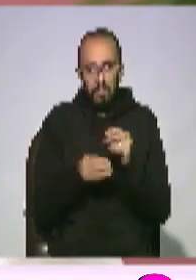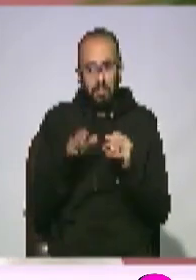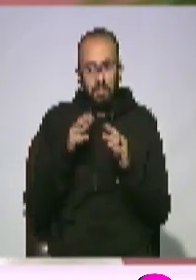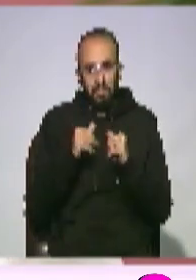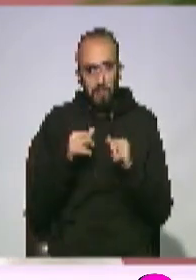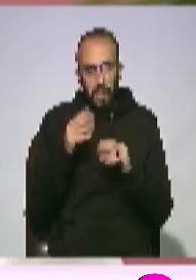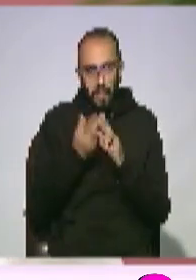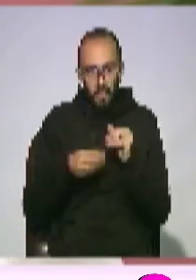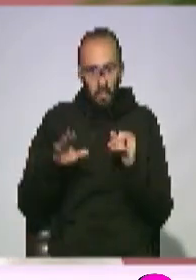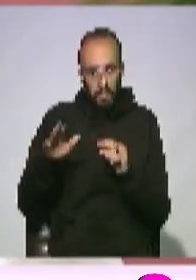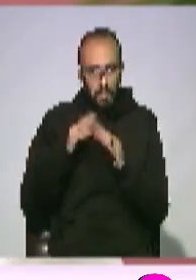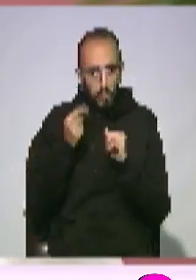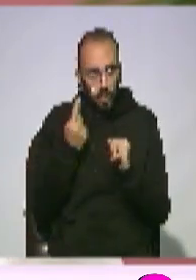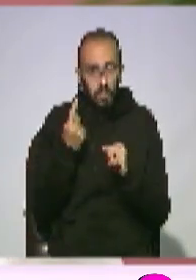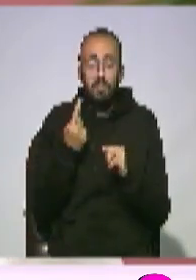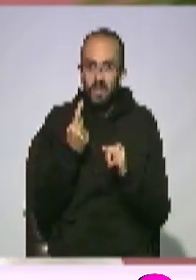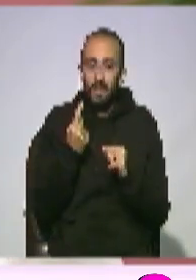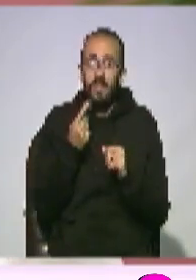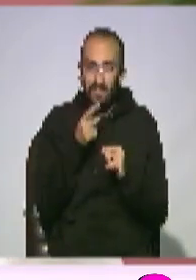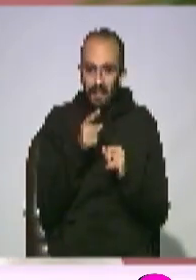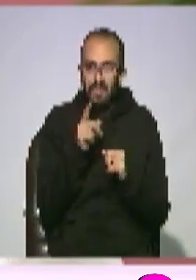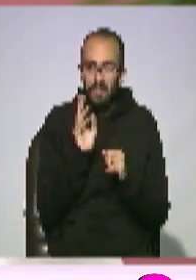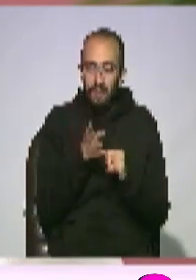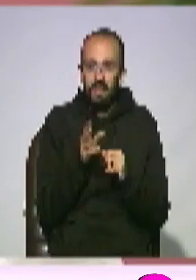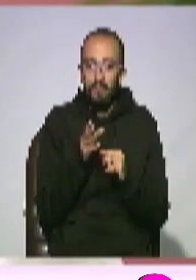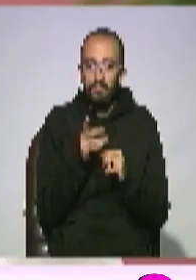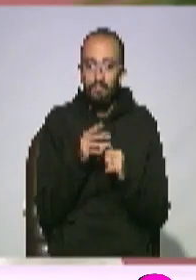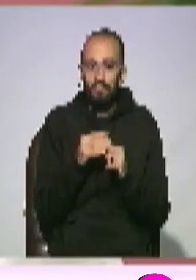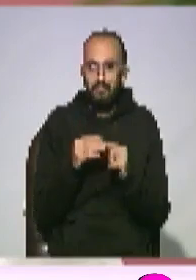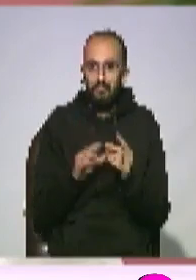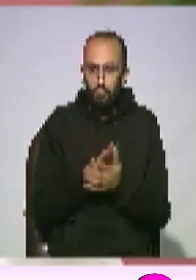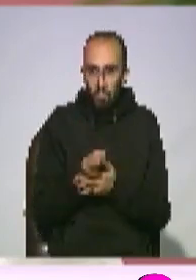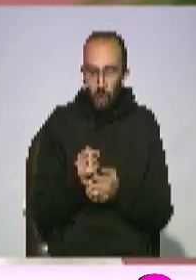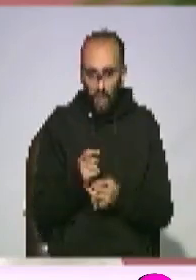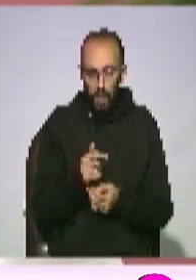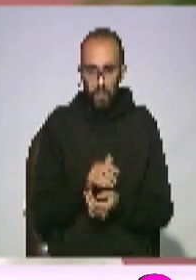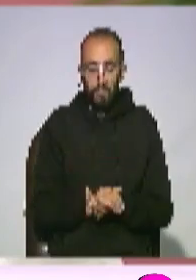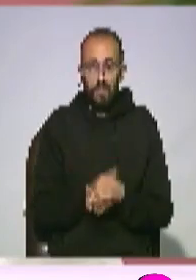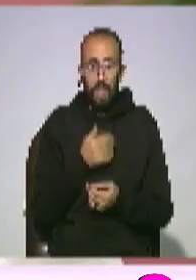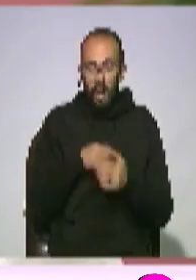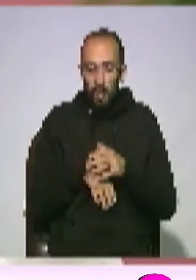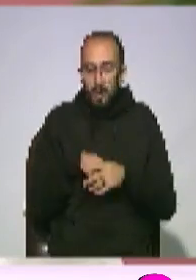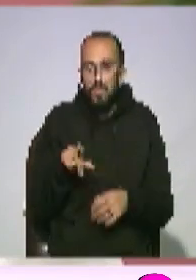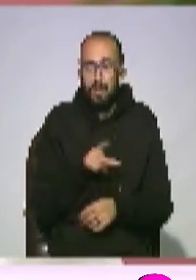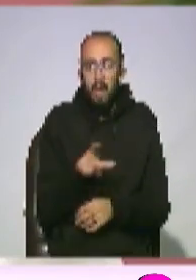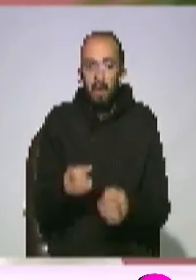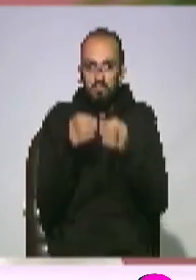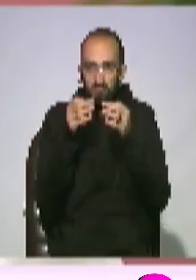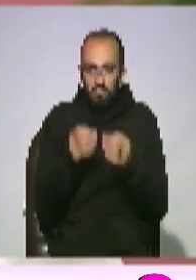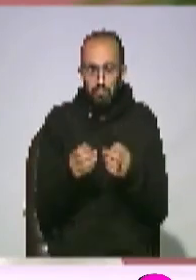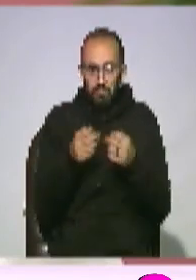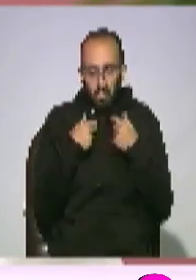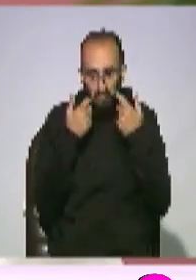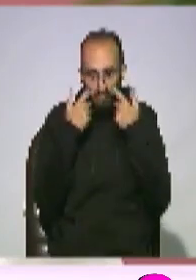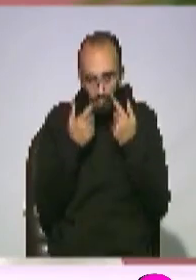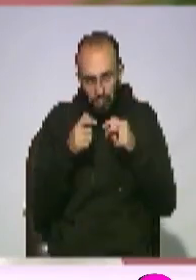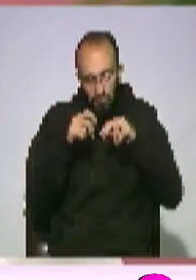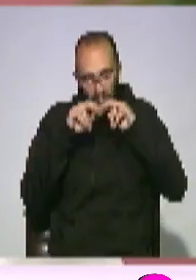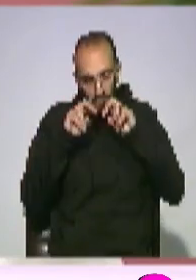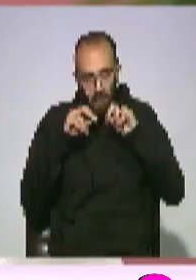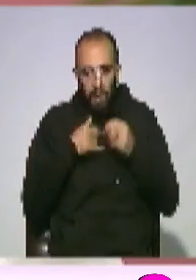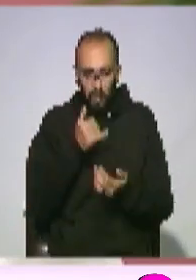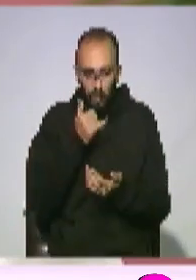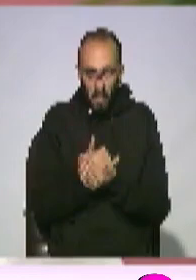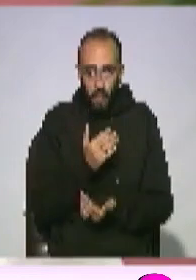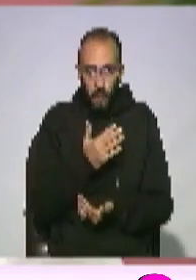مصر لوحدهم. لا، هنا بتقدر طبعا لو انا عايز حاجه تبقى صح، يعني لو انا عايزه اتابع، لو انا عايزه اتحمل